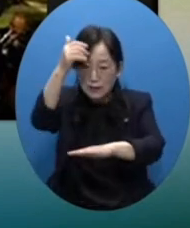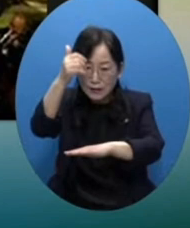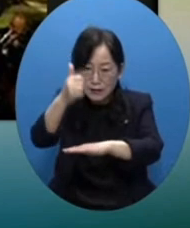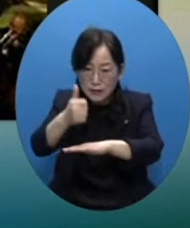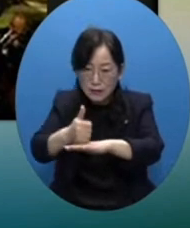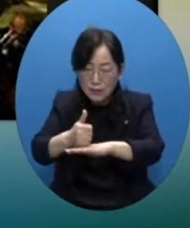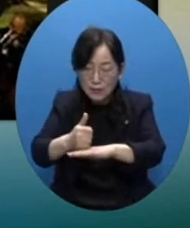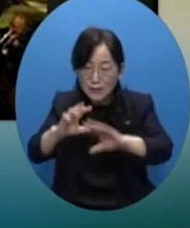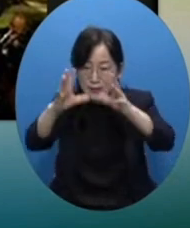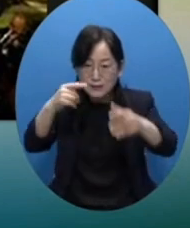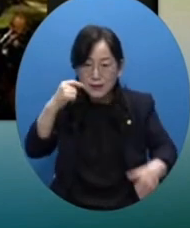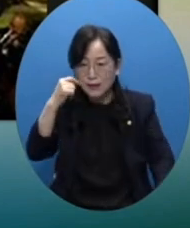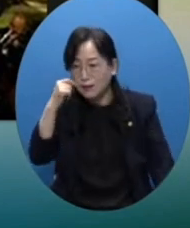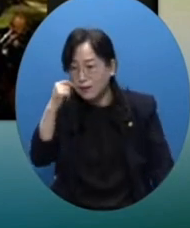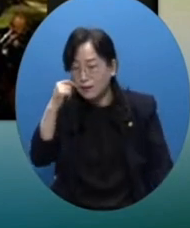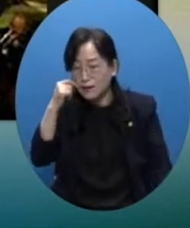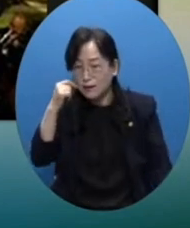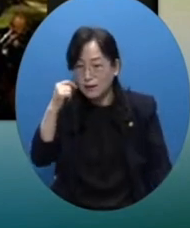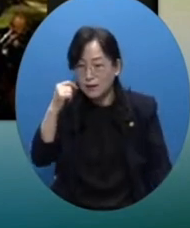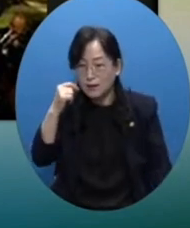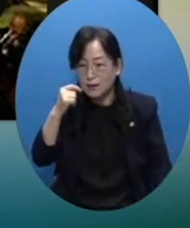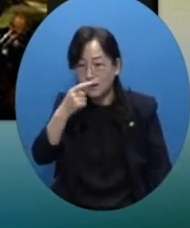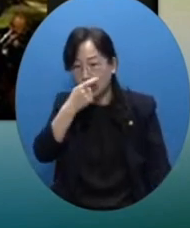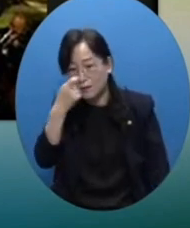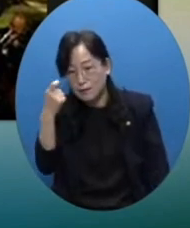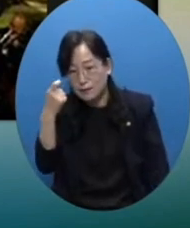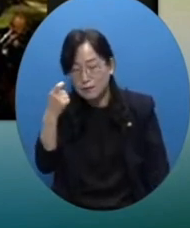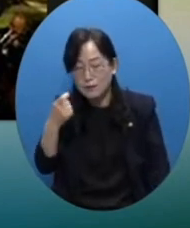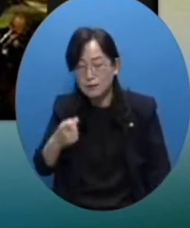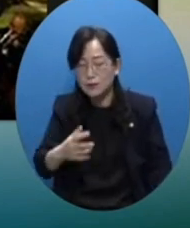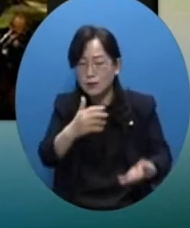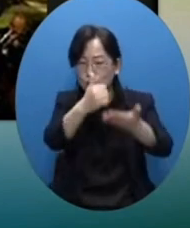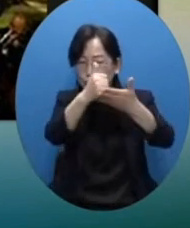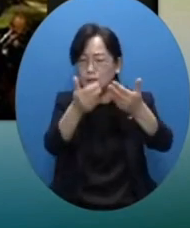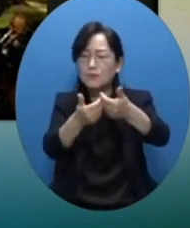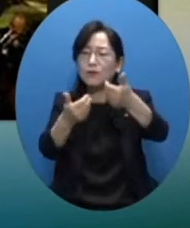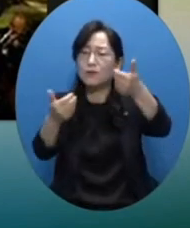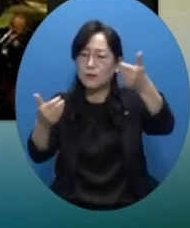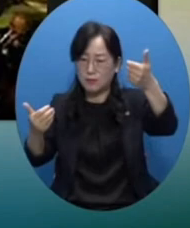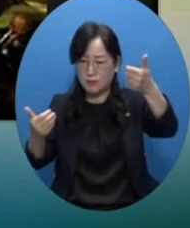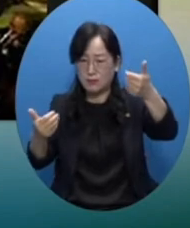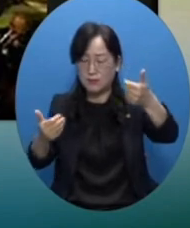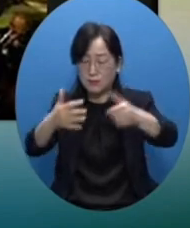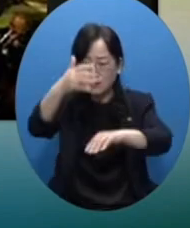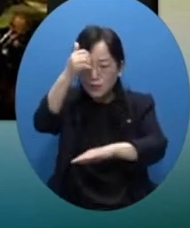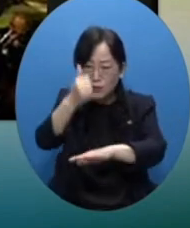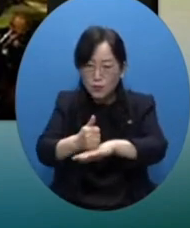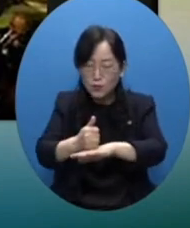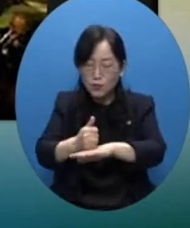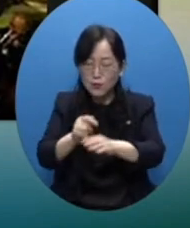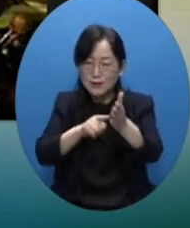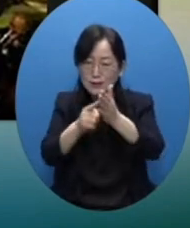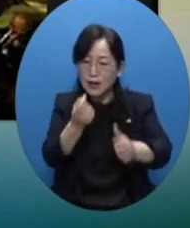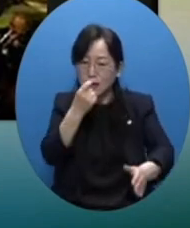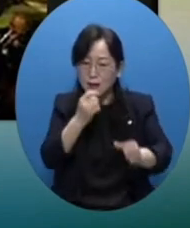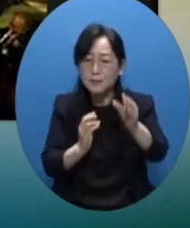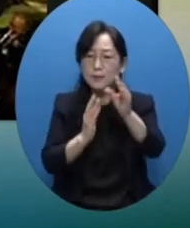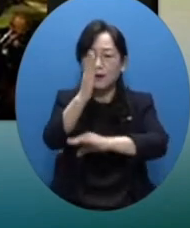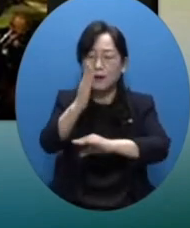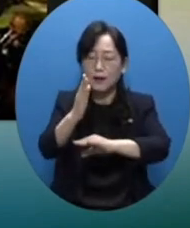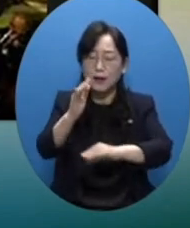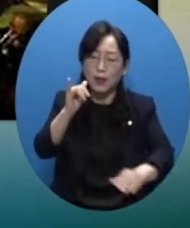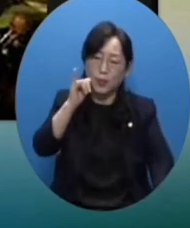세상 인기의 빠져서 주님과 멀어지고 결국은 약물중독으로 죽고 말았던